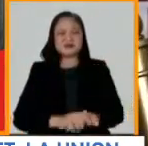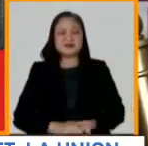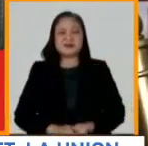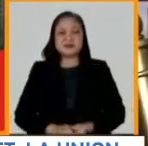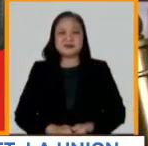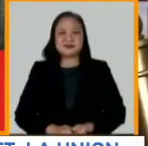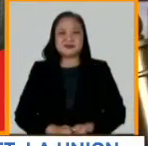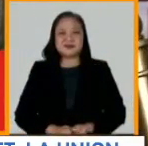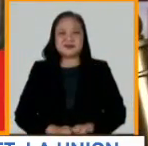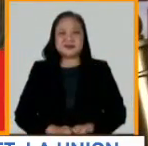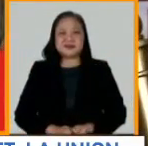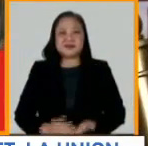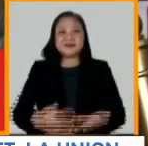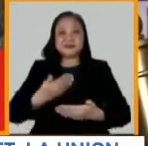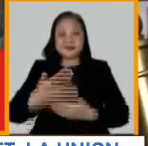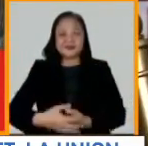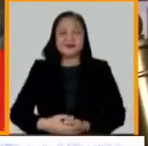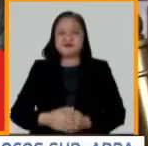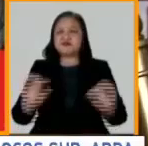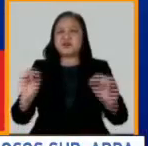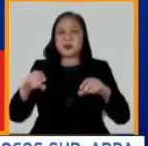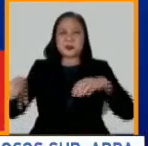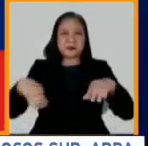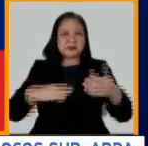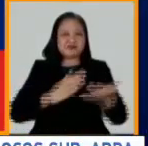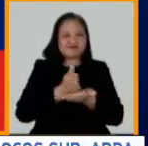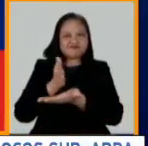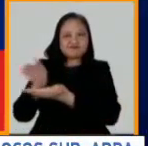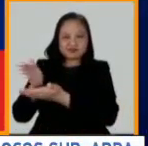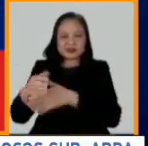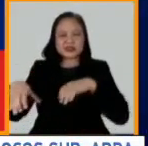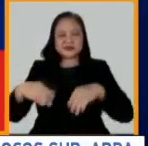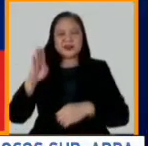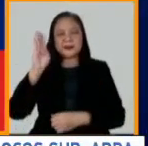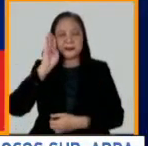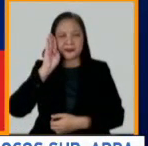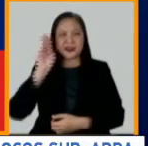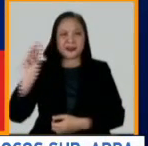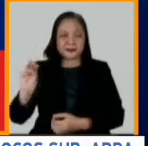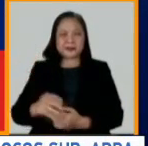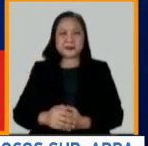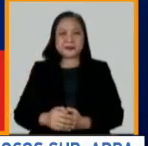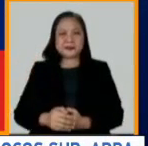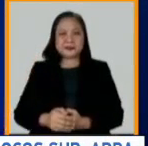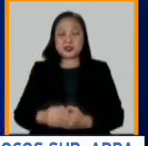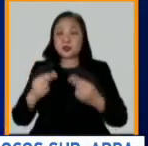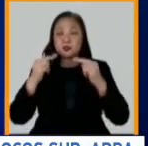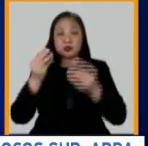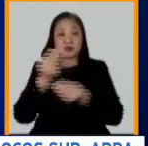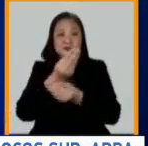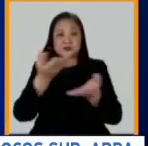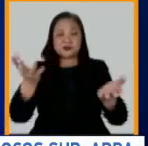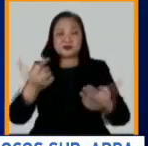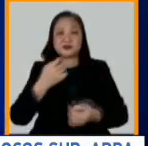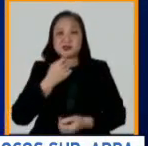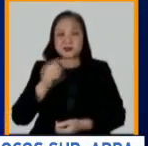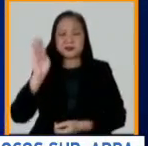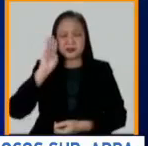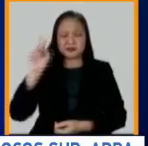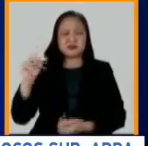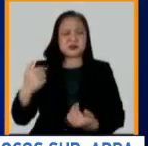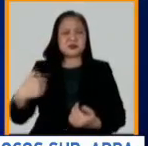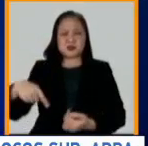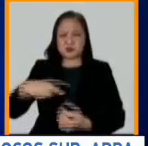Walang public activity si dating Senador Bongbong Marcos. Sa isang news release, idiniin ni Marcos na matibay ang kanilang samahan ni Mayor